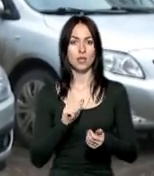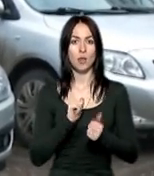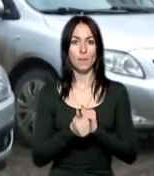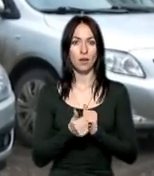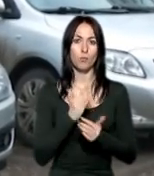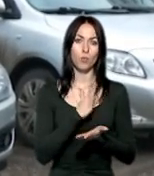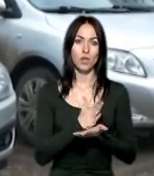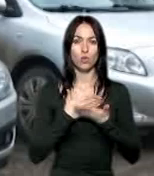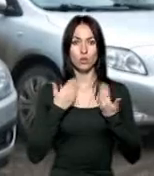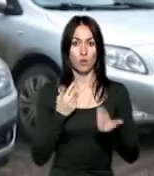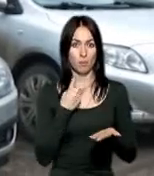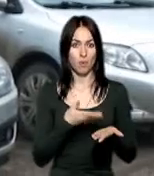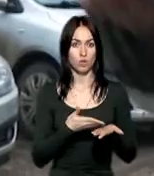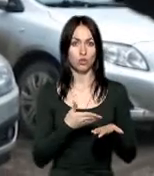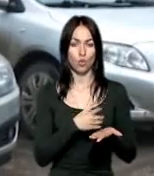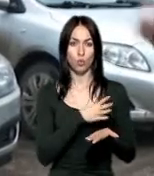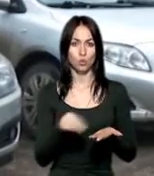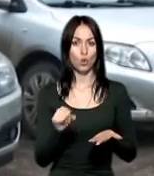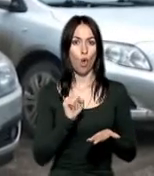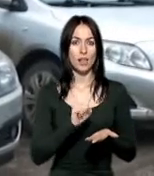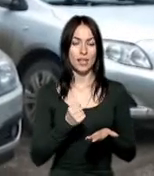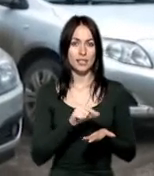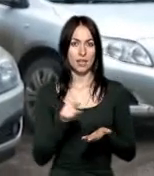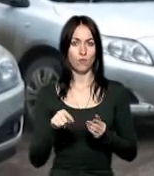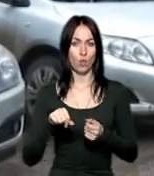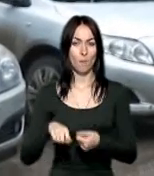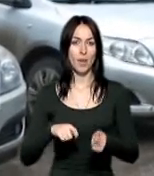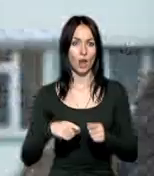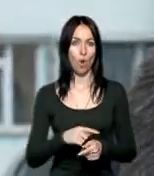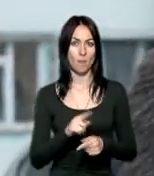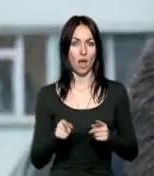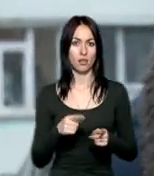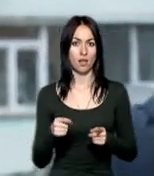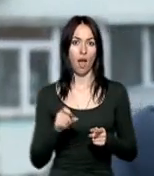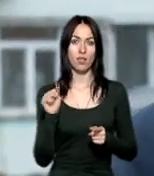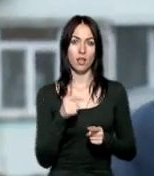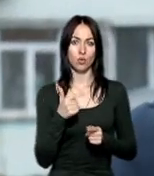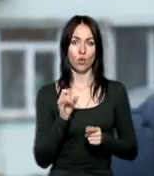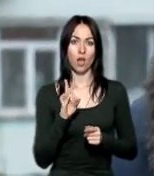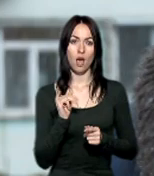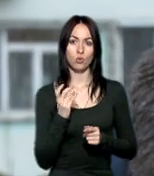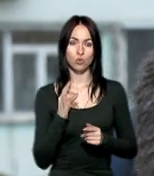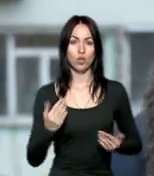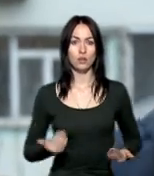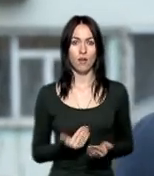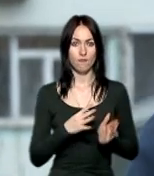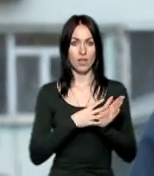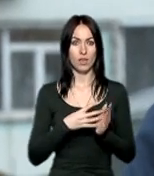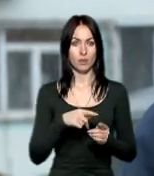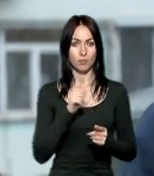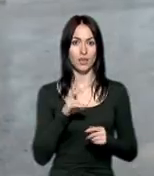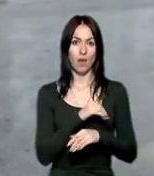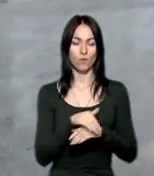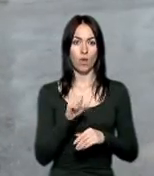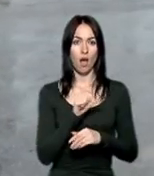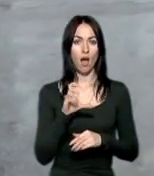є, то немає. Ось бачите, усю Олексіївку перекопали. Олексіївку розкопали. Анатолій Гаркушенко мешкає у дев'ятиповерхівці на вулиці